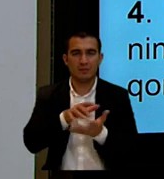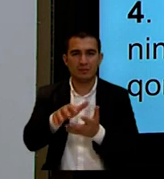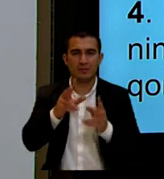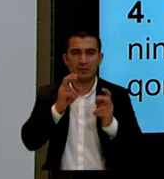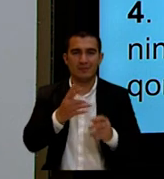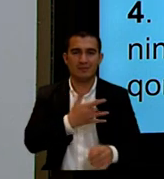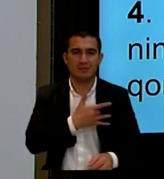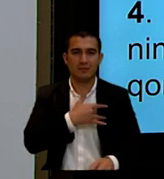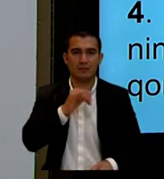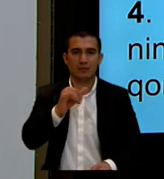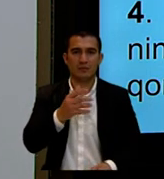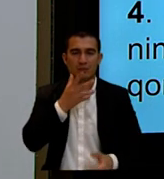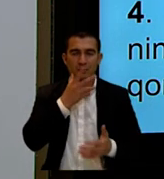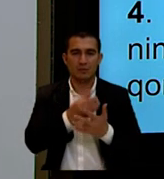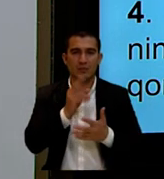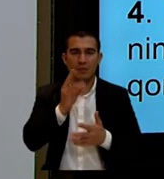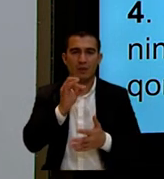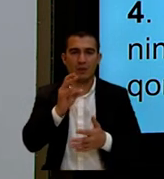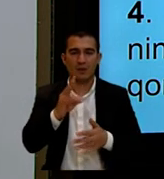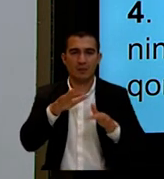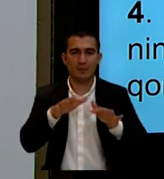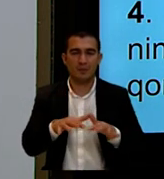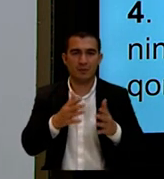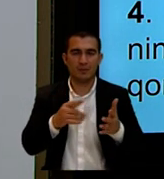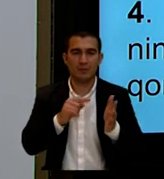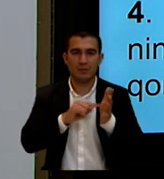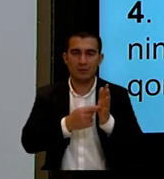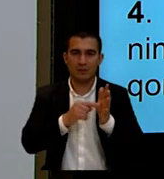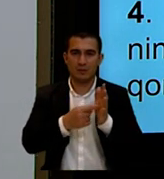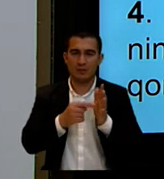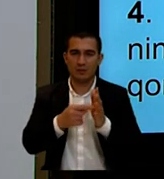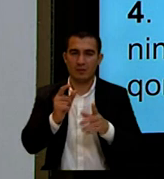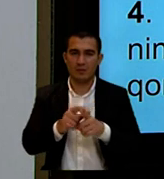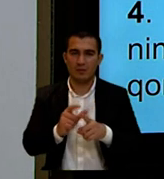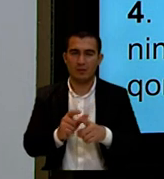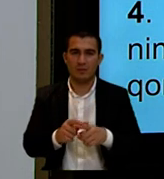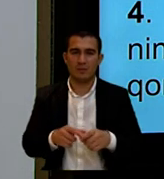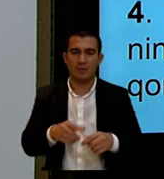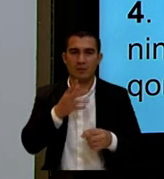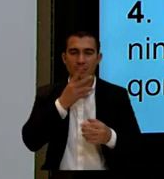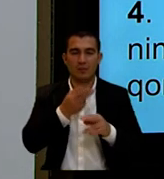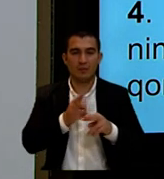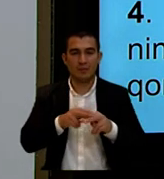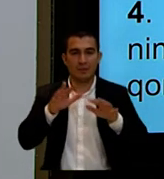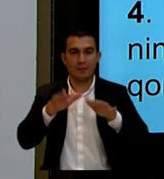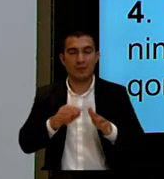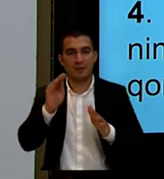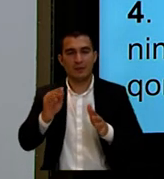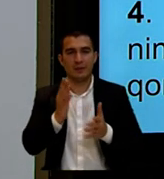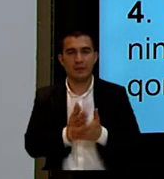O'rgimchaksimonlarning yuragi qorin bo'limining yana nuqtalar o'rniga so'zni toping tomonida joylashgan.